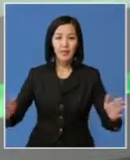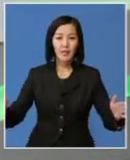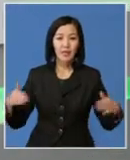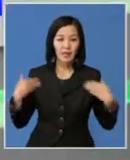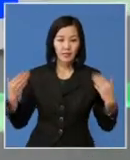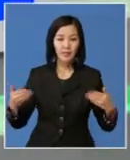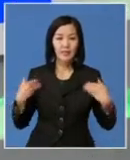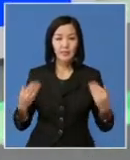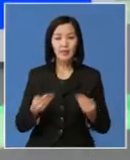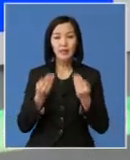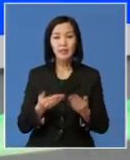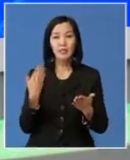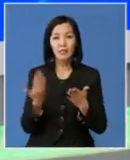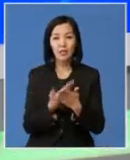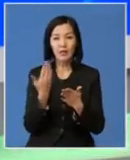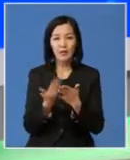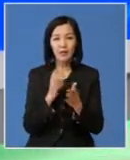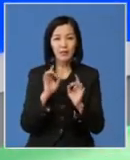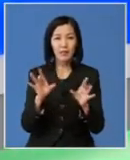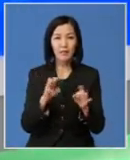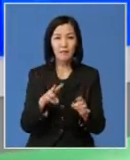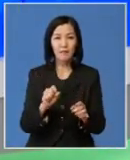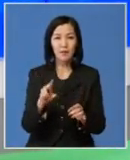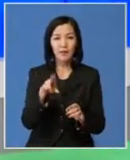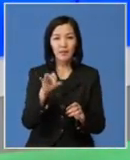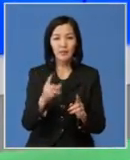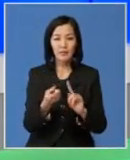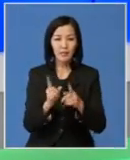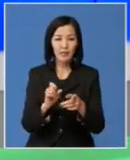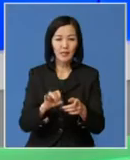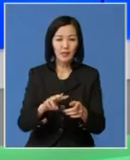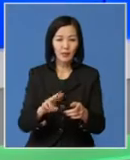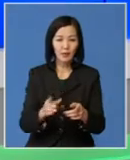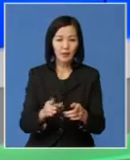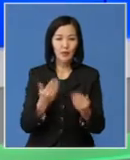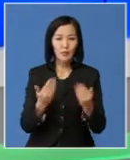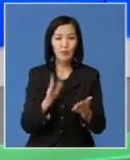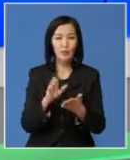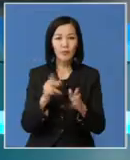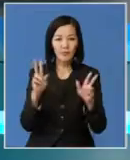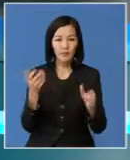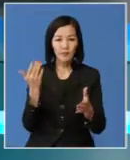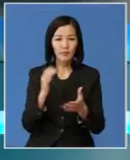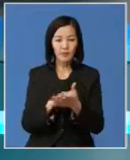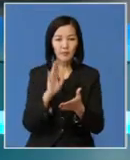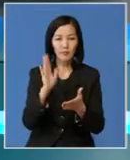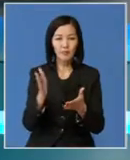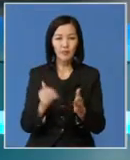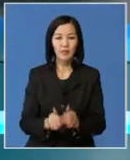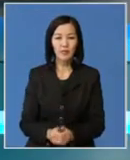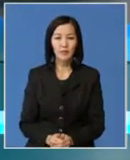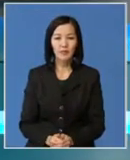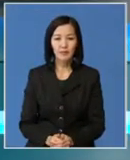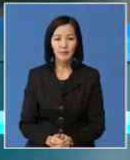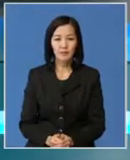Армысыздар, жес орнасында қортынды жаңалықтар, студияда Мадина Берқызы, сурдо дармада Айгөл Жұмашқызы. Бүгін